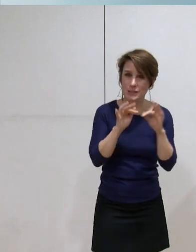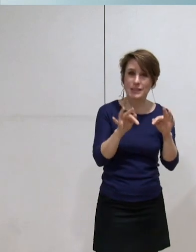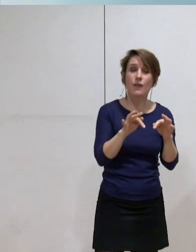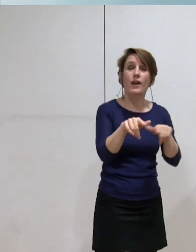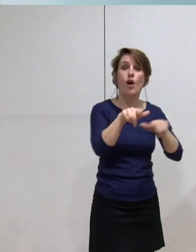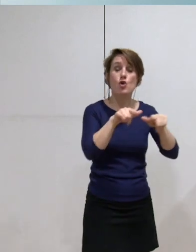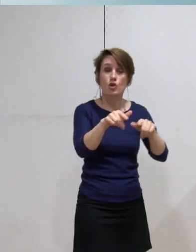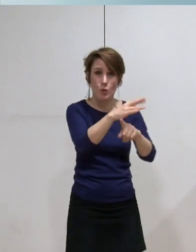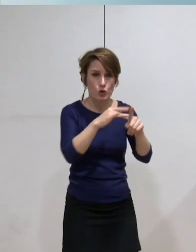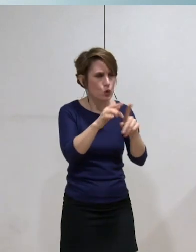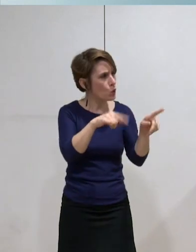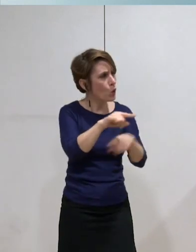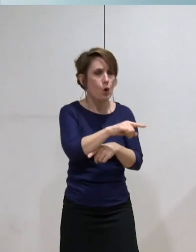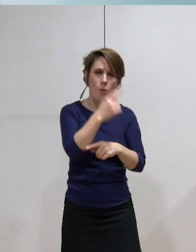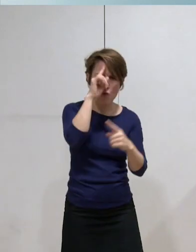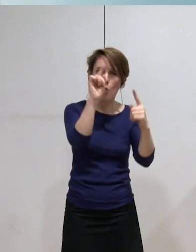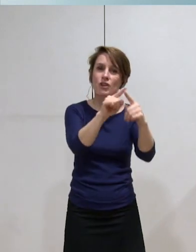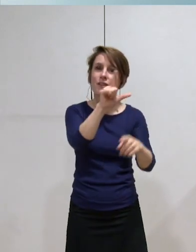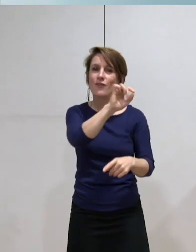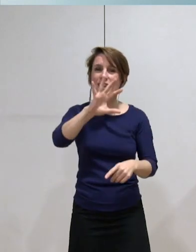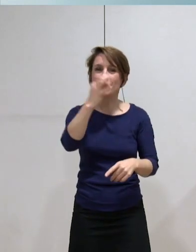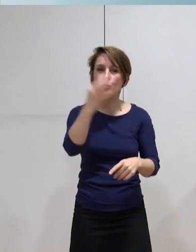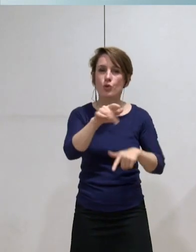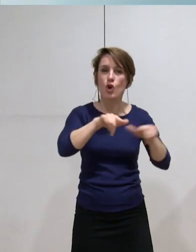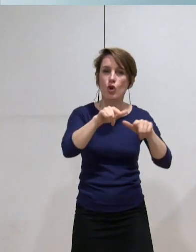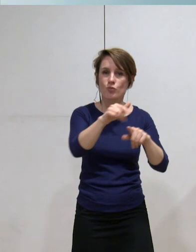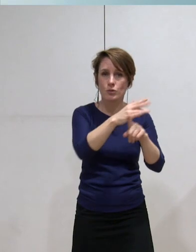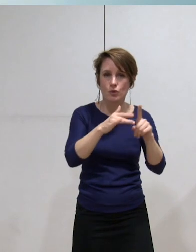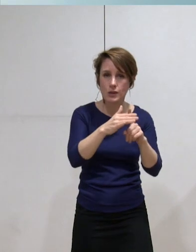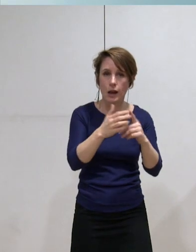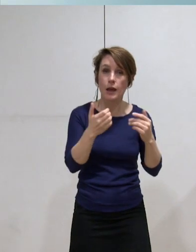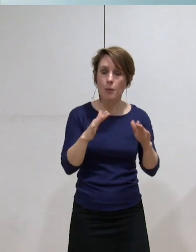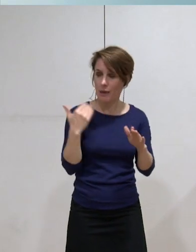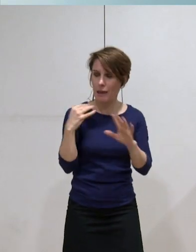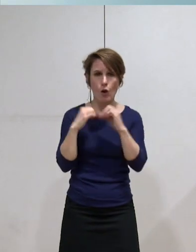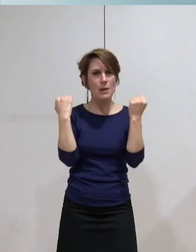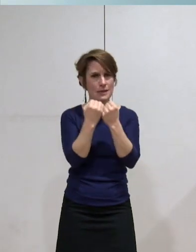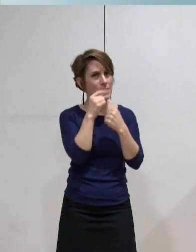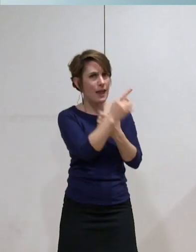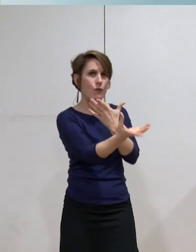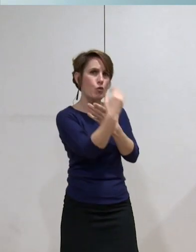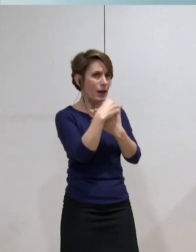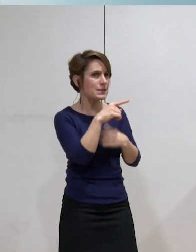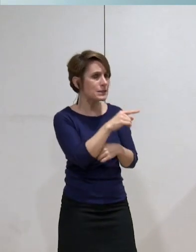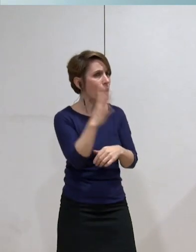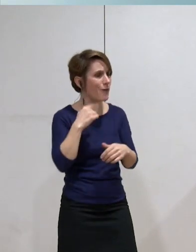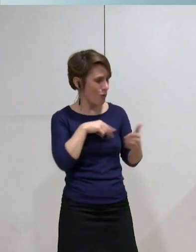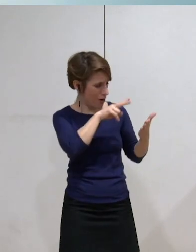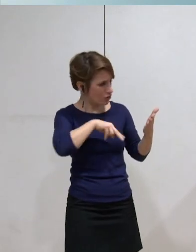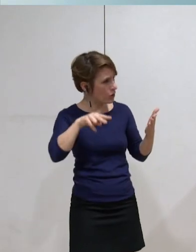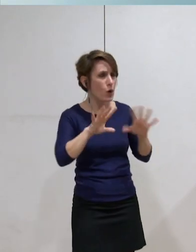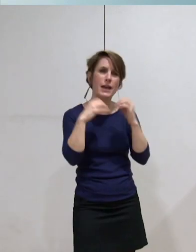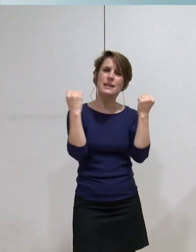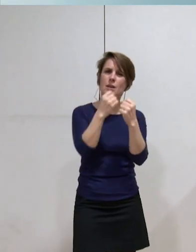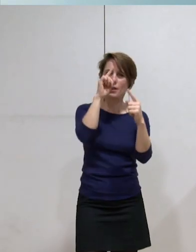25 % mais j'ai pu lire que dans un séminaire auquel vous avez participer Monsieur le Maire vous un séminaire sur